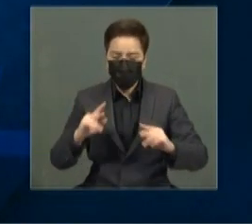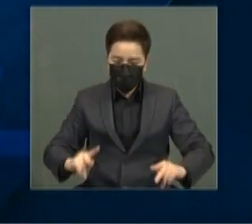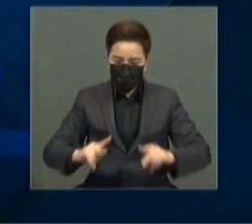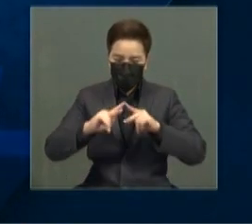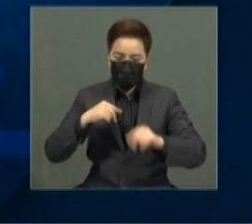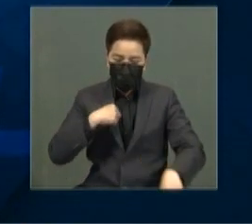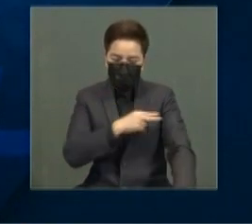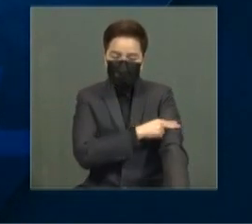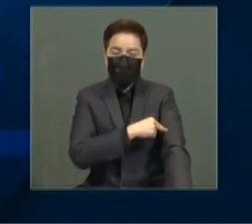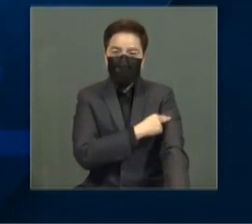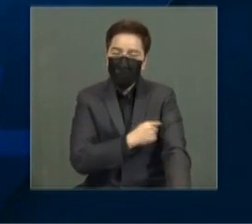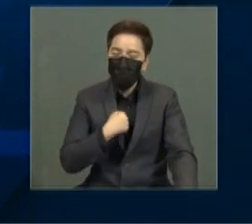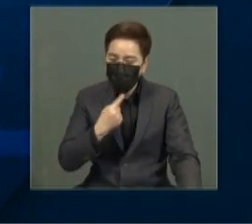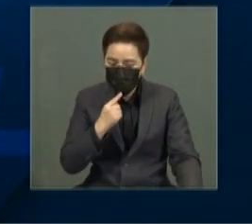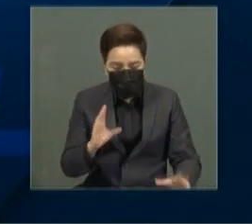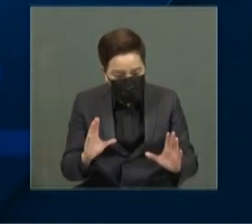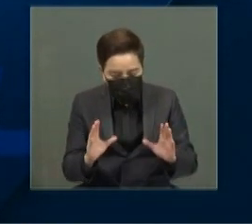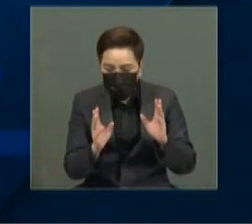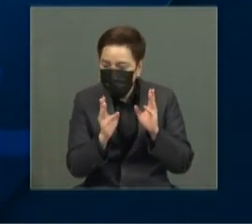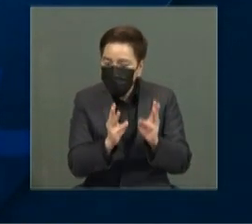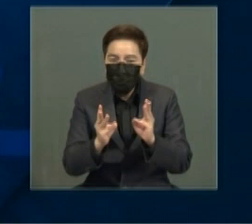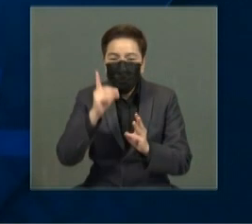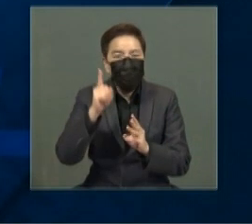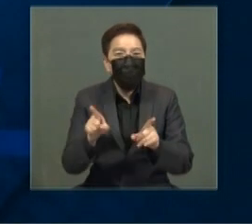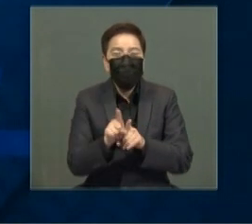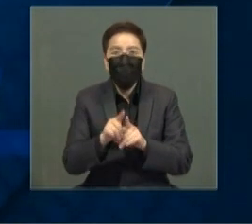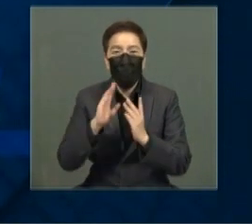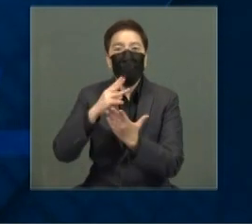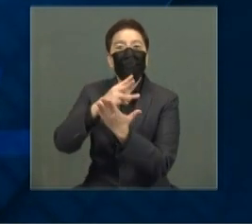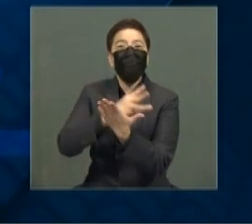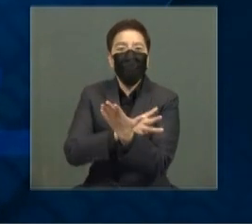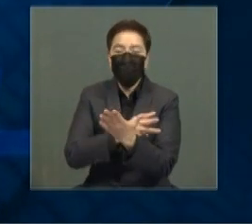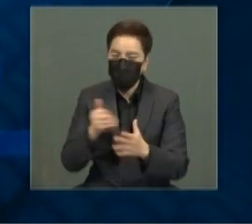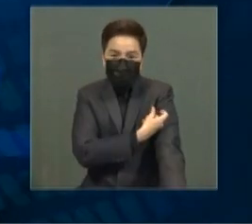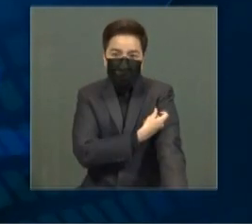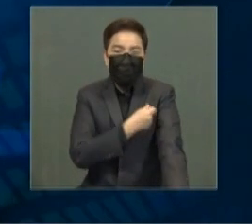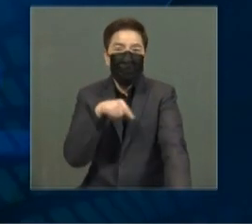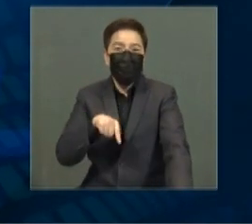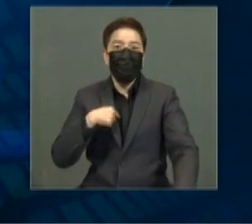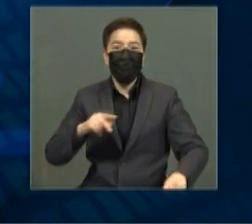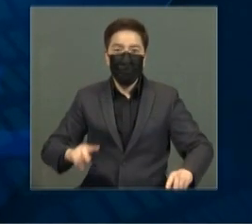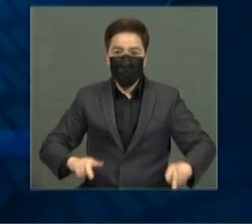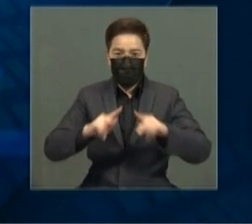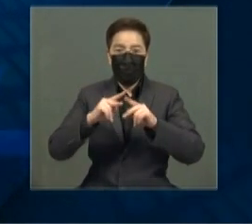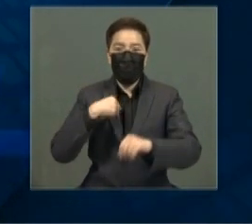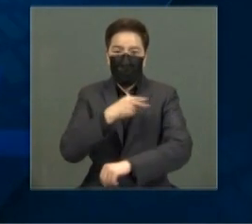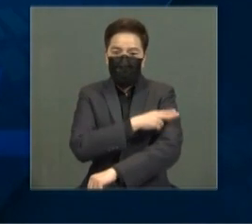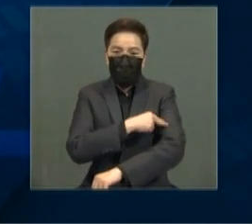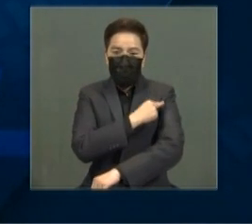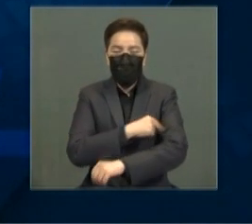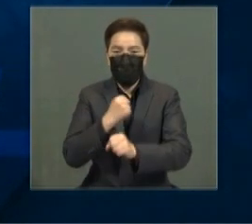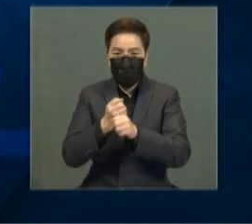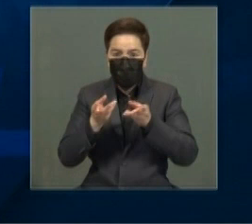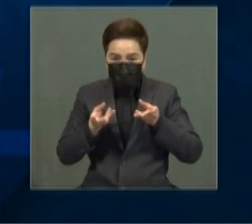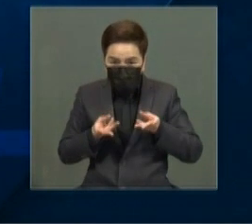ไปด้วยซึ่งผู้ประกอบการหรือหน่วยงานให้ปฏิบัติตามมาตรการปลอดภัยสำหรับองค์กรหรือโควิดฟรีเซต